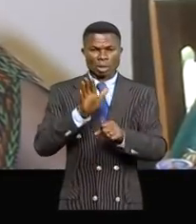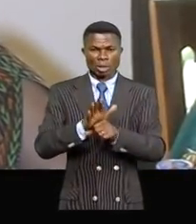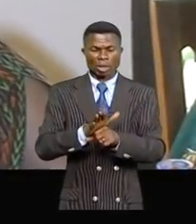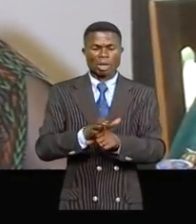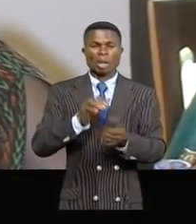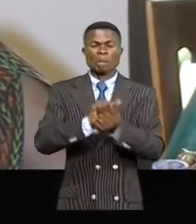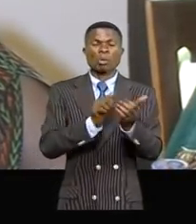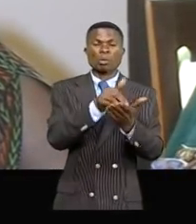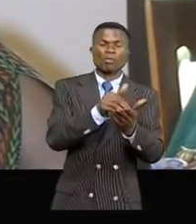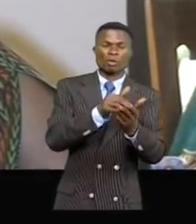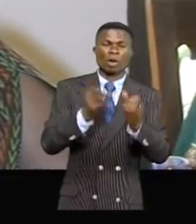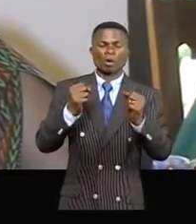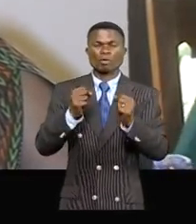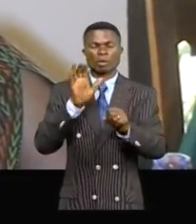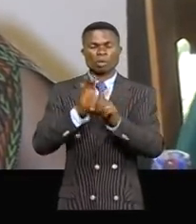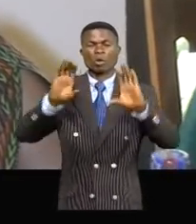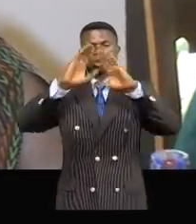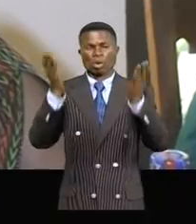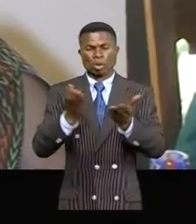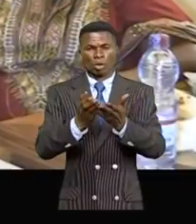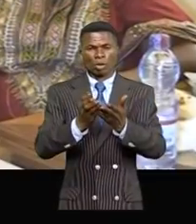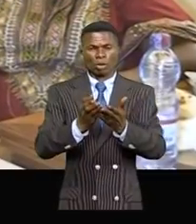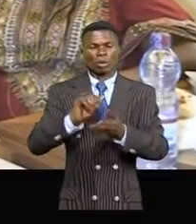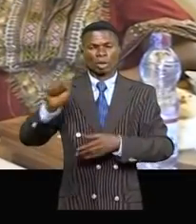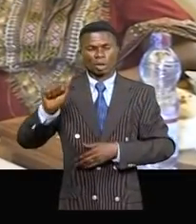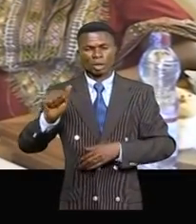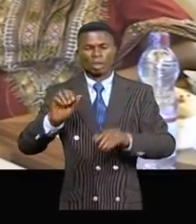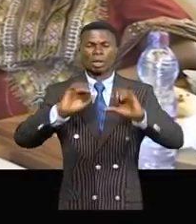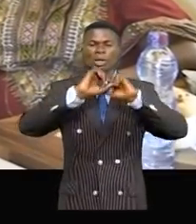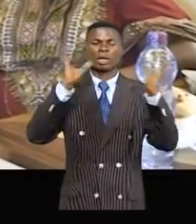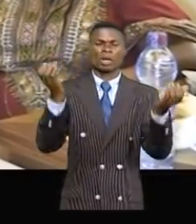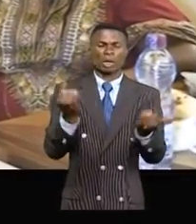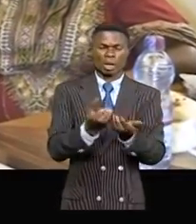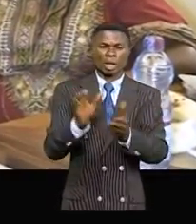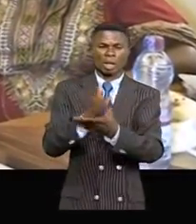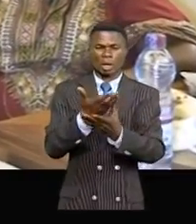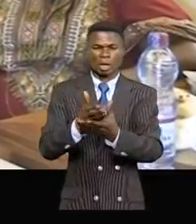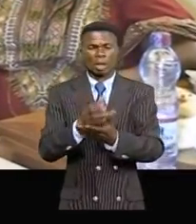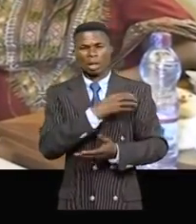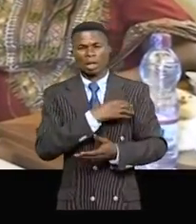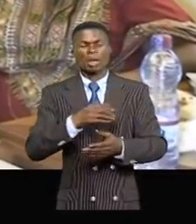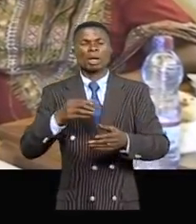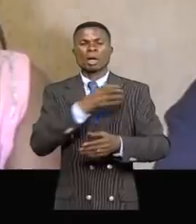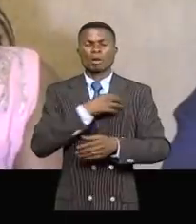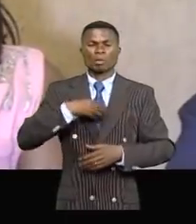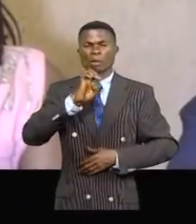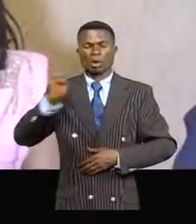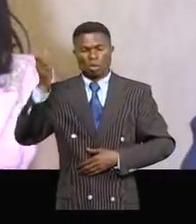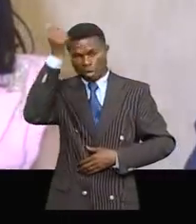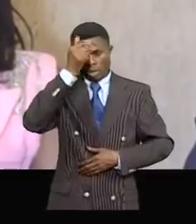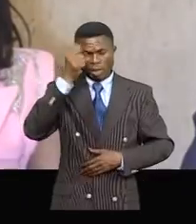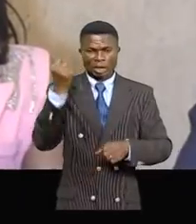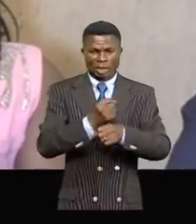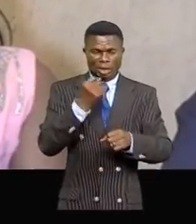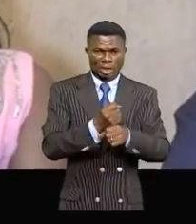points faibles et forts des différentes communautés visitées par elle. La solidarité qui existe entre les femmes de l'Ouest d'Afrique par le